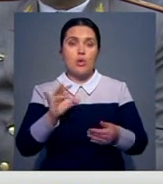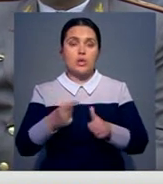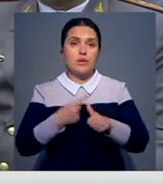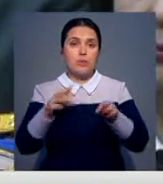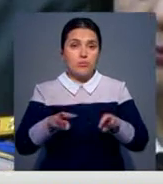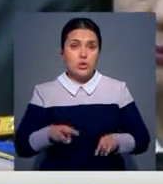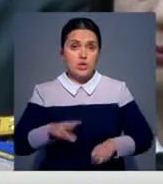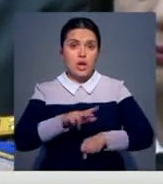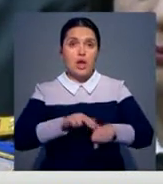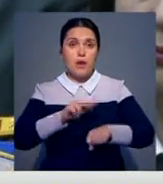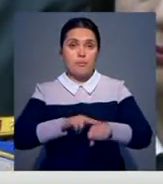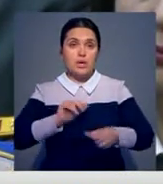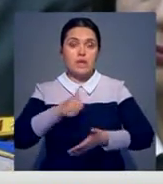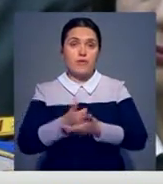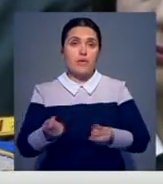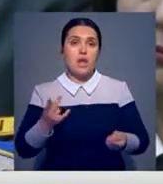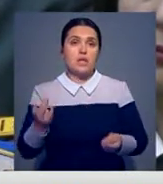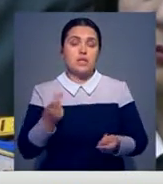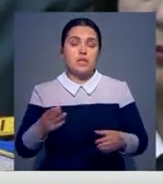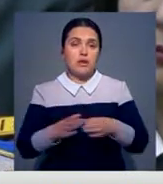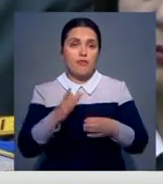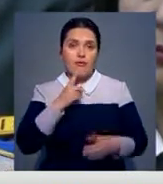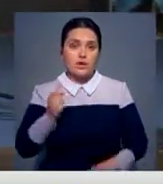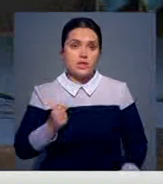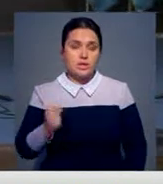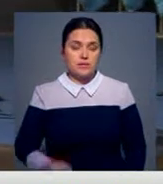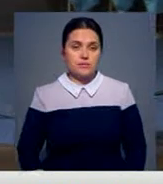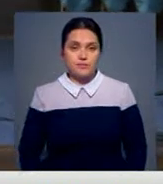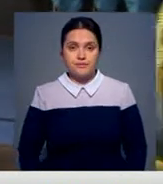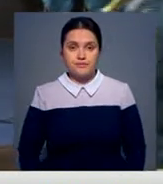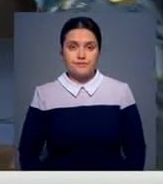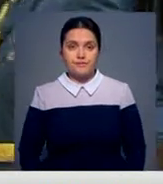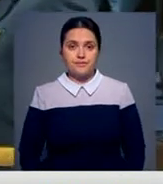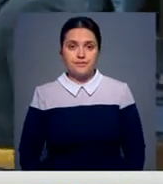дел и главнокомандующего Национальной гвардии.